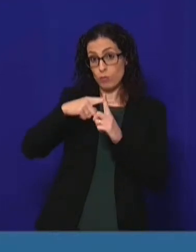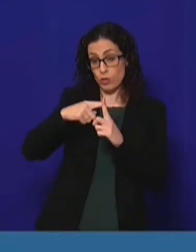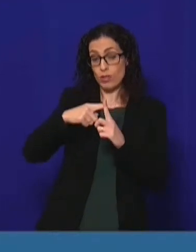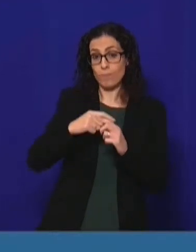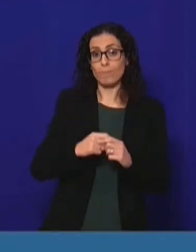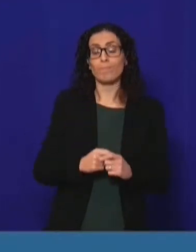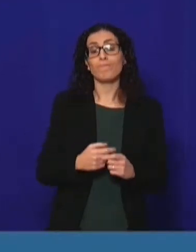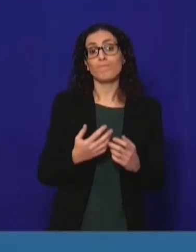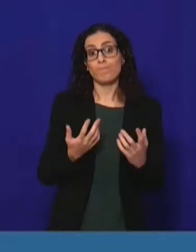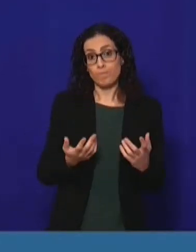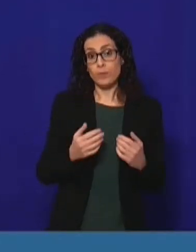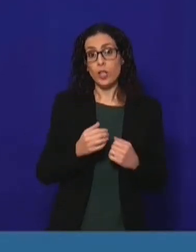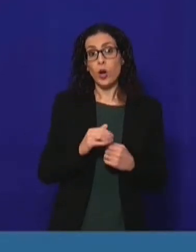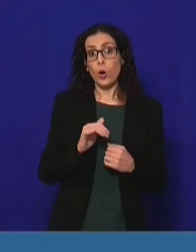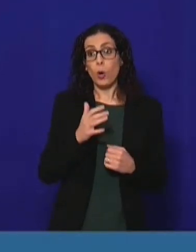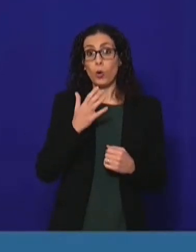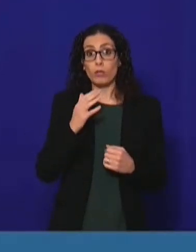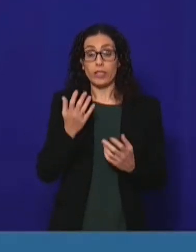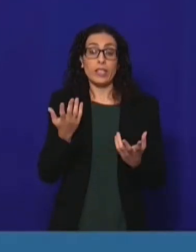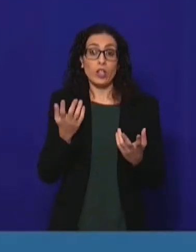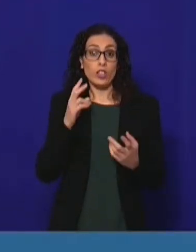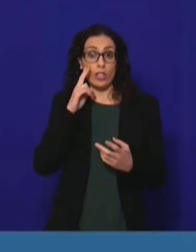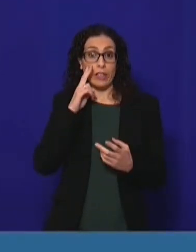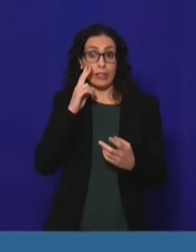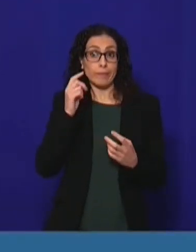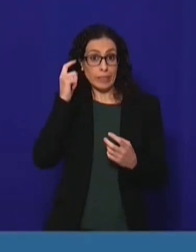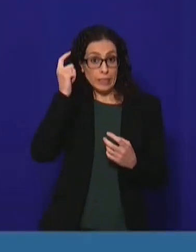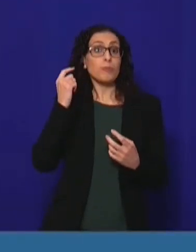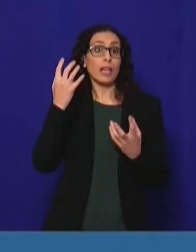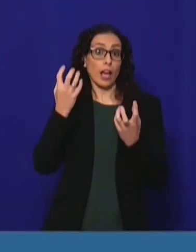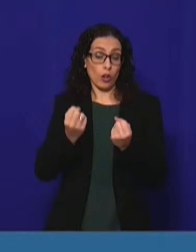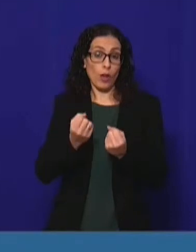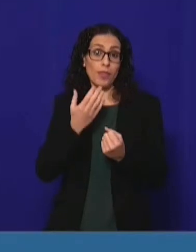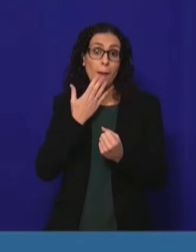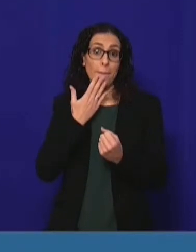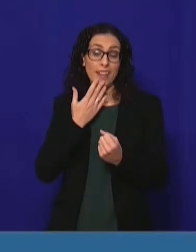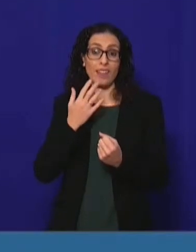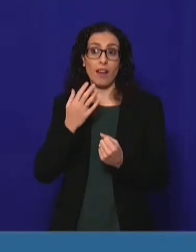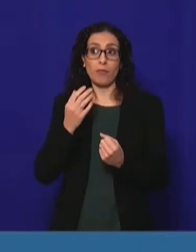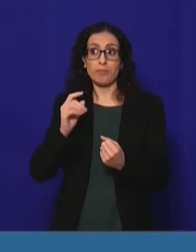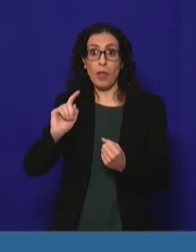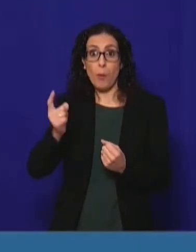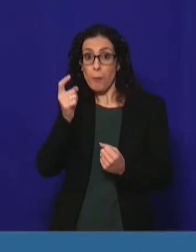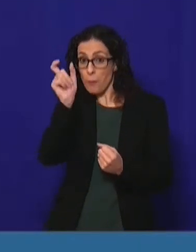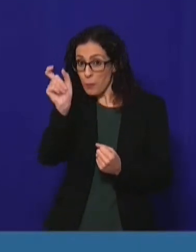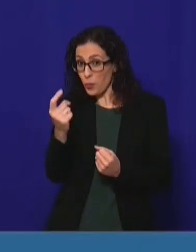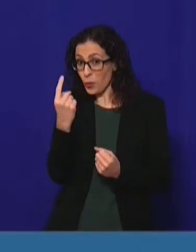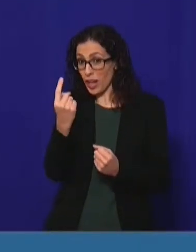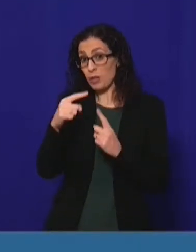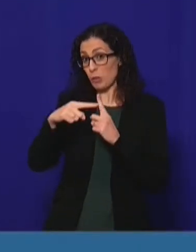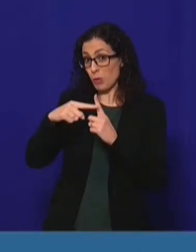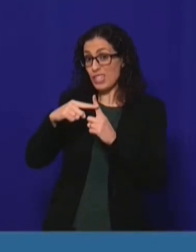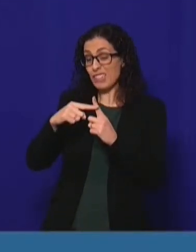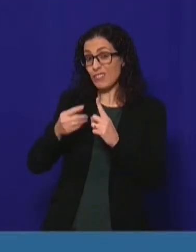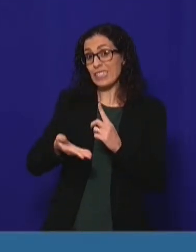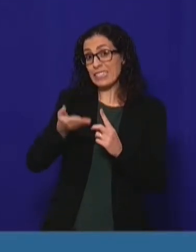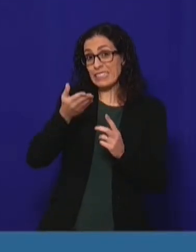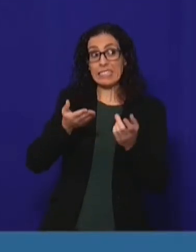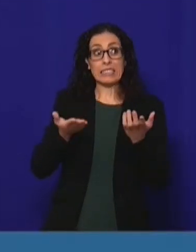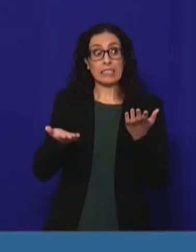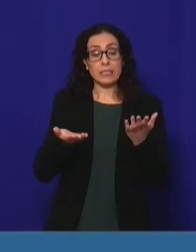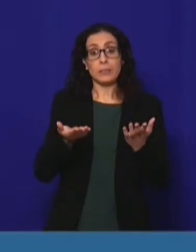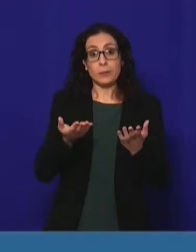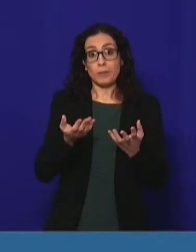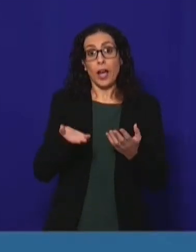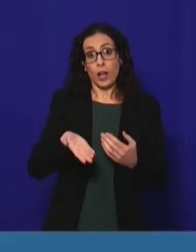tkun mistennija meta jkollok l-ewwel każijiet u għalhekk inti tiddaħħal mezzi ta' medikazzjoni u anke kontroll f'dawn id-djar biex kemm tista'